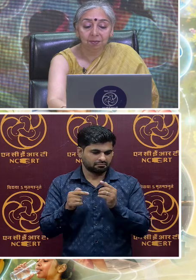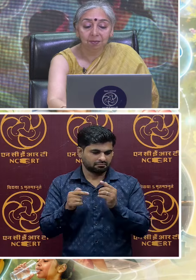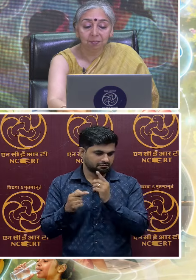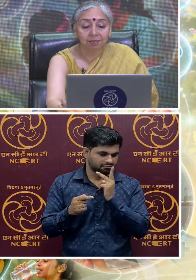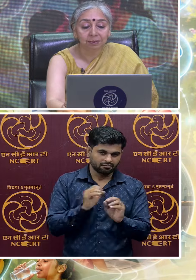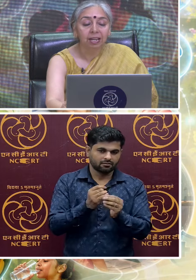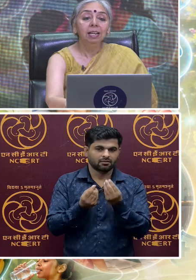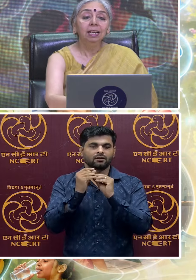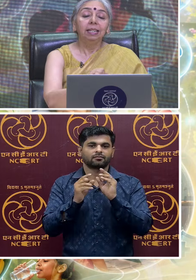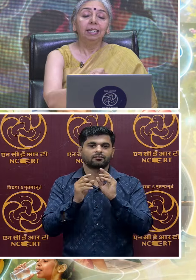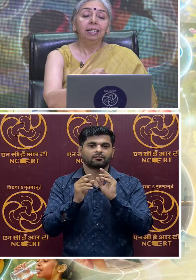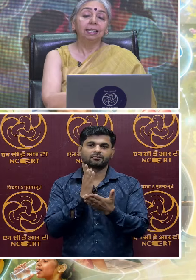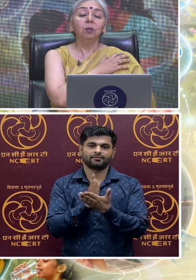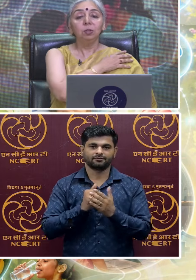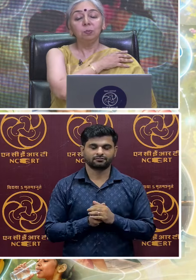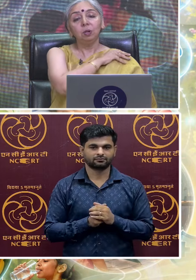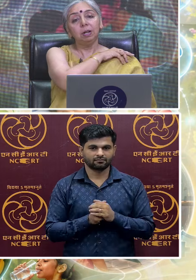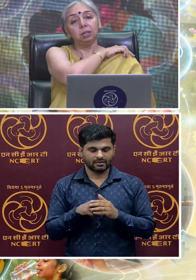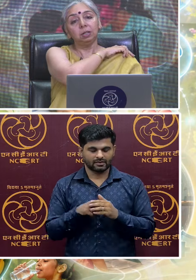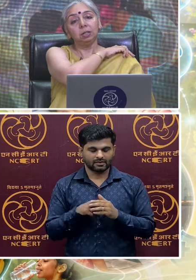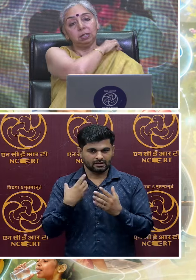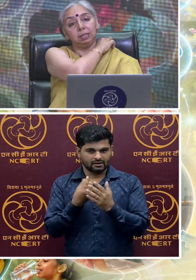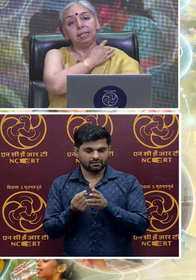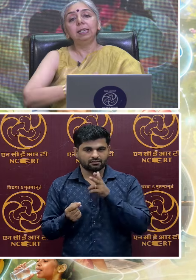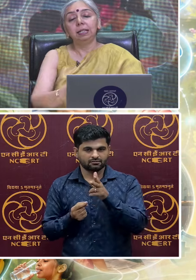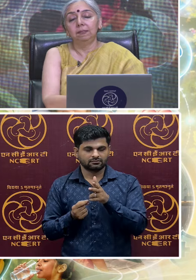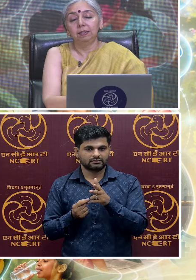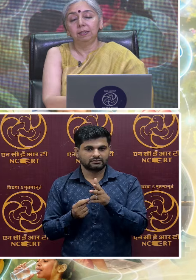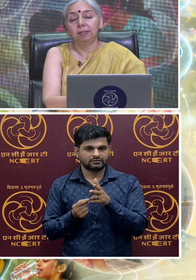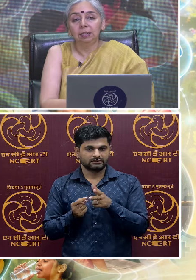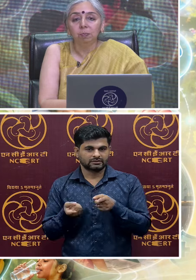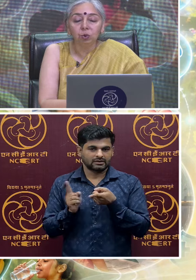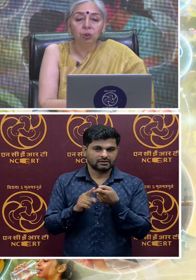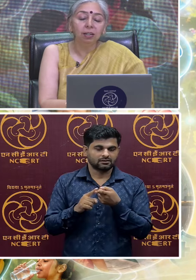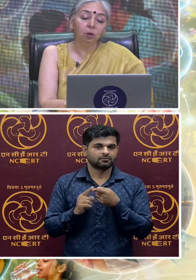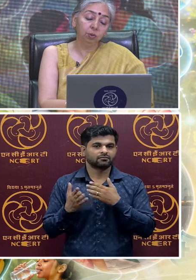इज़ वॉट इज़ इम्पॉर्टेंट। यस, वी ऑल्सो स्पोक अबाउट सेडेंट्री लाइफ